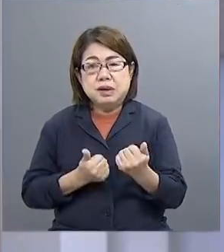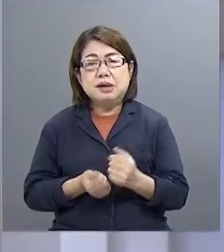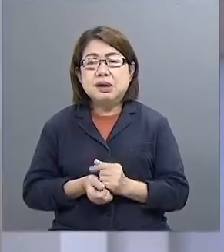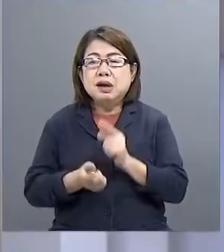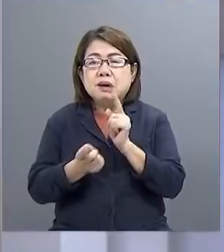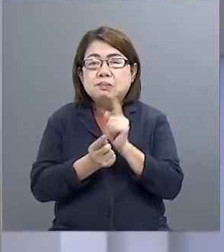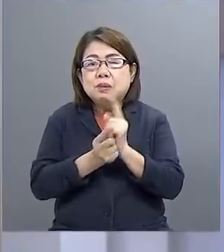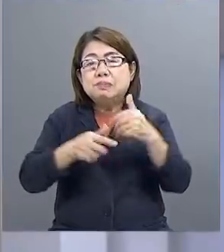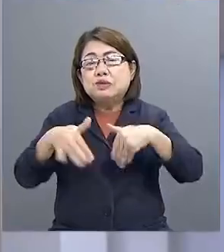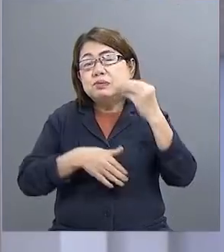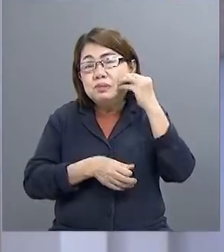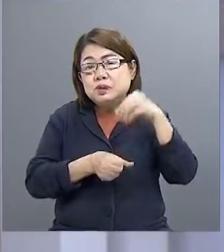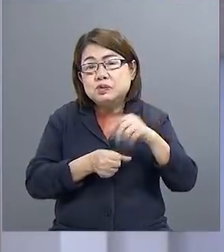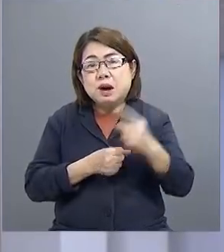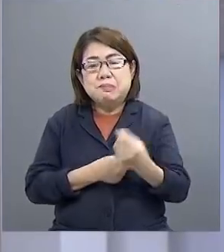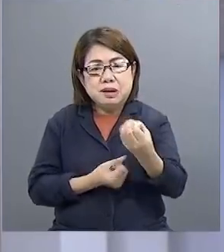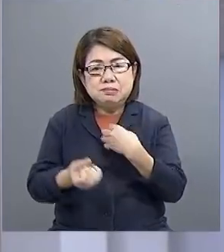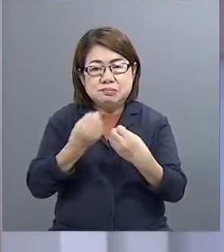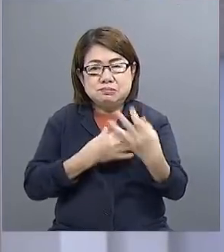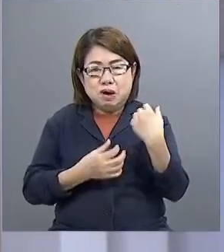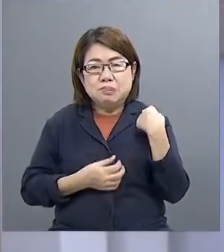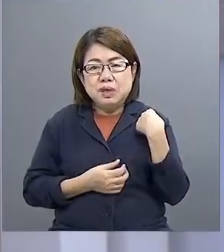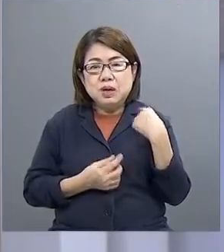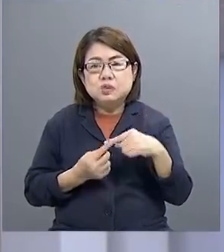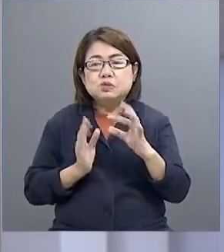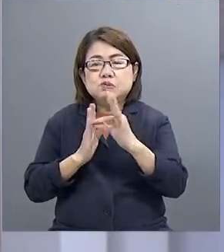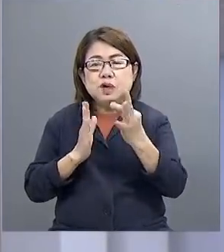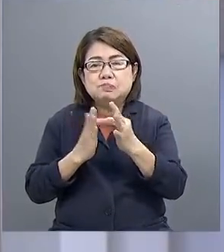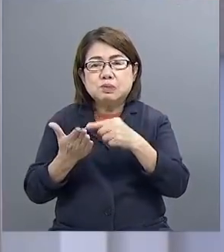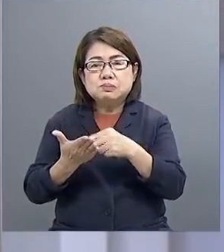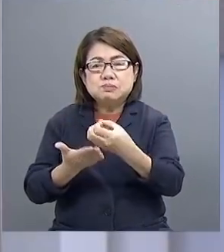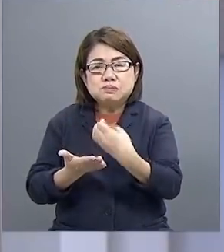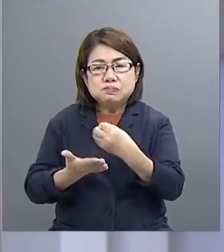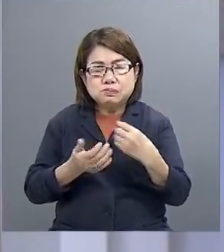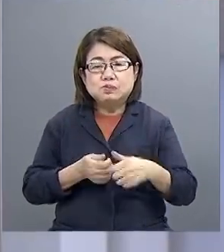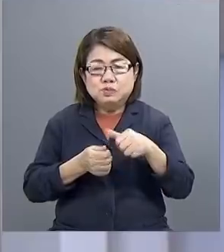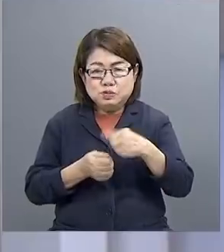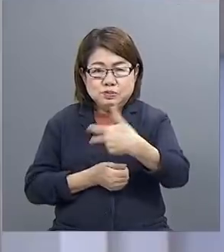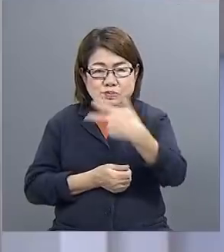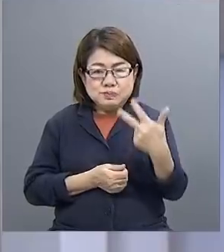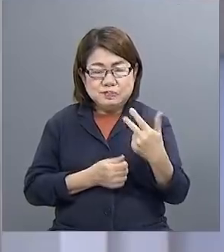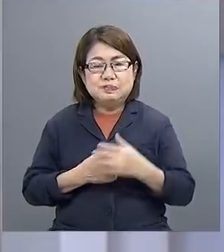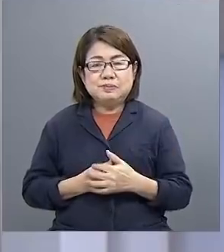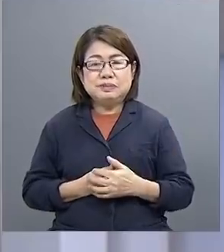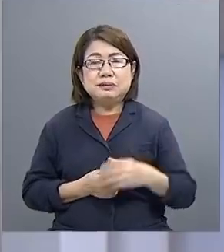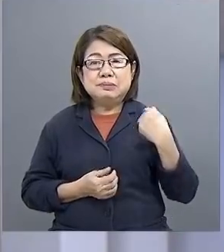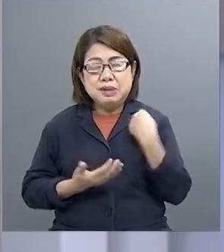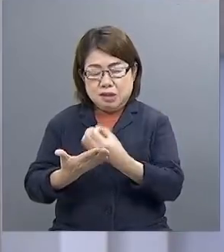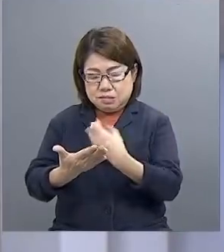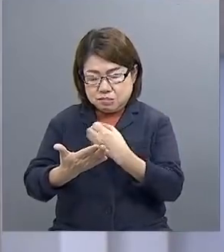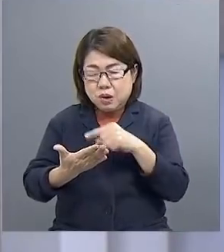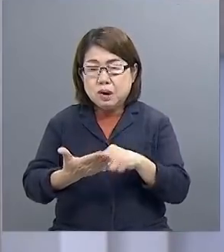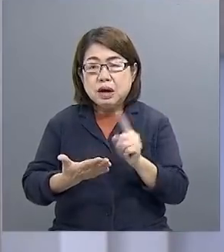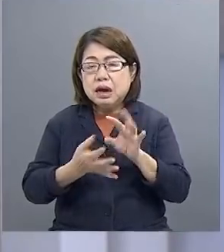ครับหัวหลายคนเนี่ยทักทายกันมาผ่านทาง Facebook Likeที่ Page Thai PBSกันด้วยนะครับโอหลายคนเนี่ยก็รายงานเรื่องของ